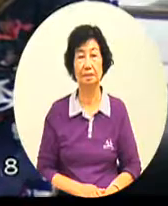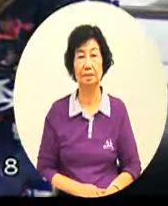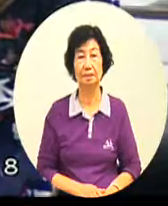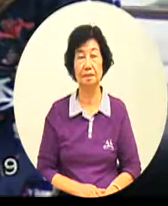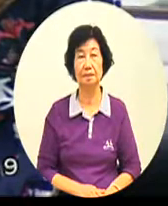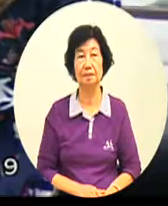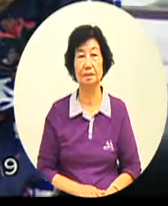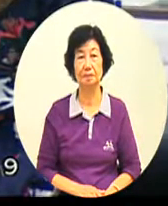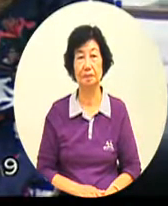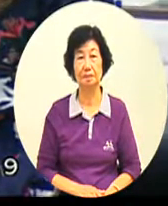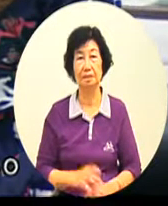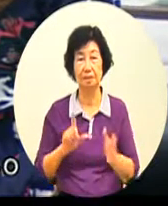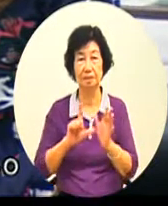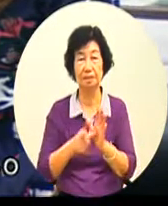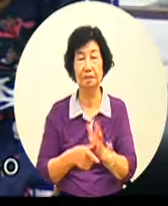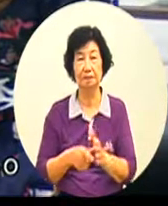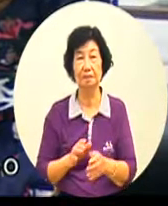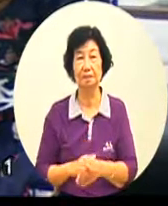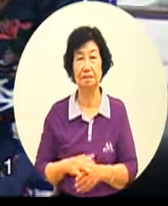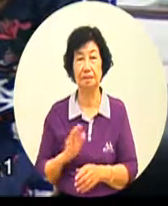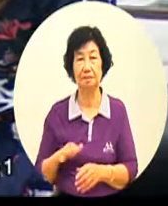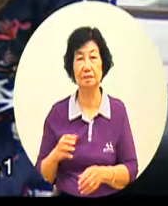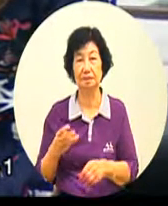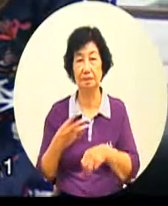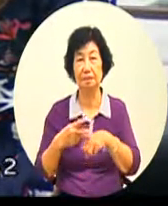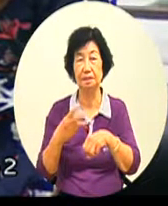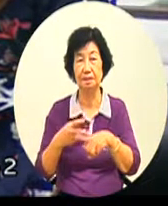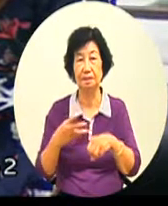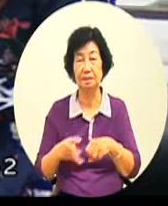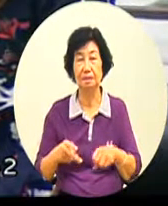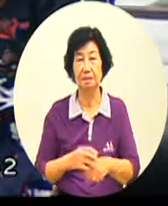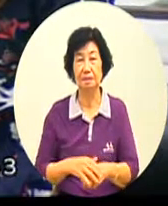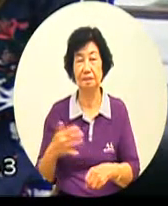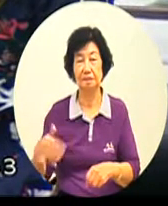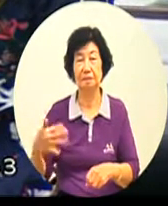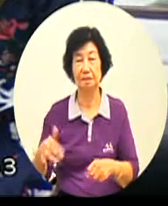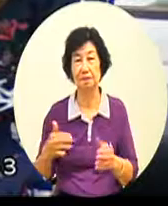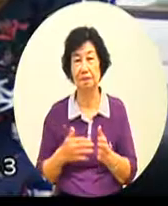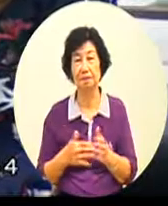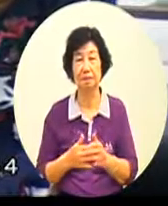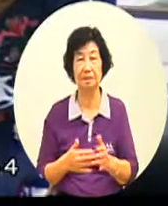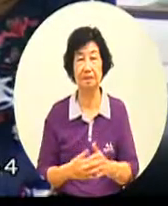时间暂停一下，他还有3分41秒、啊、